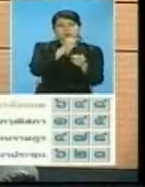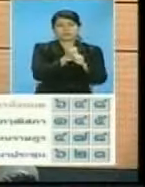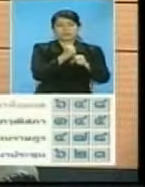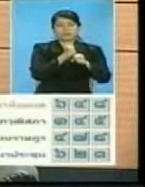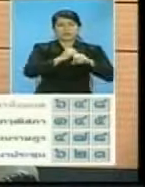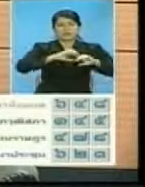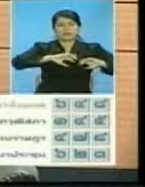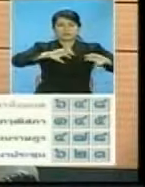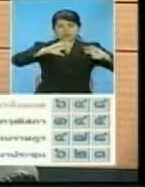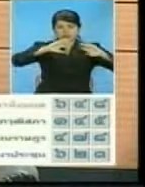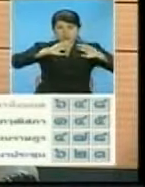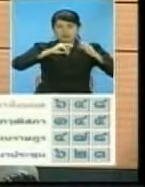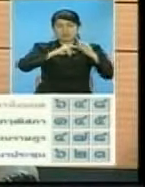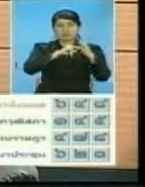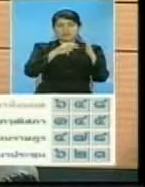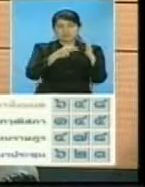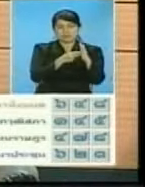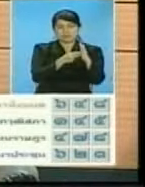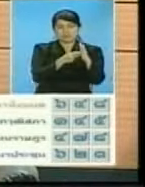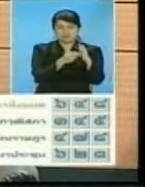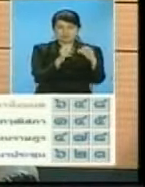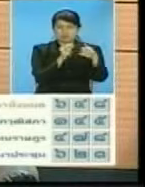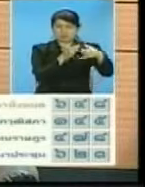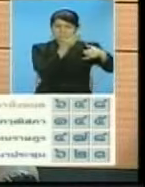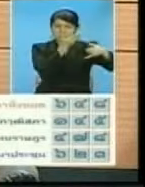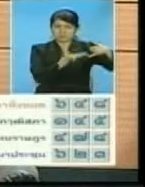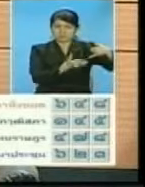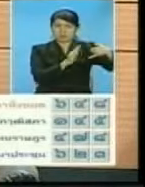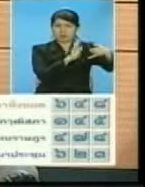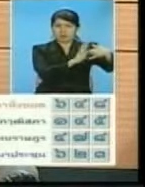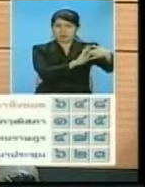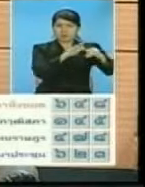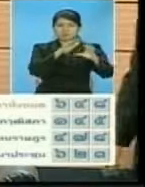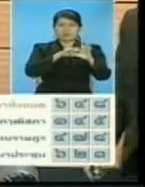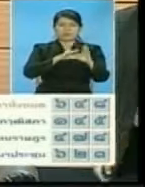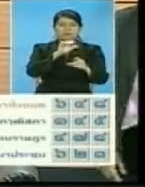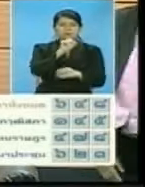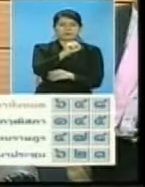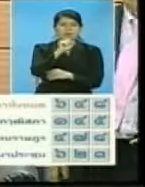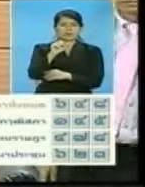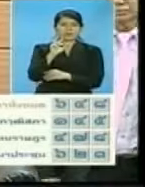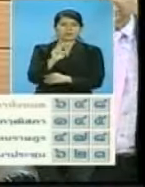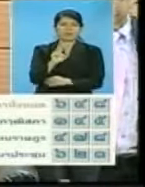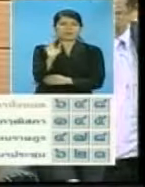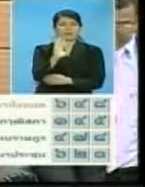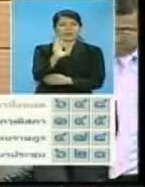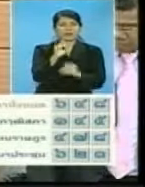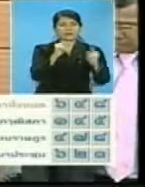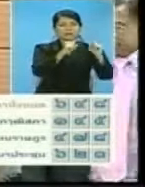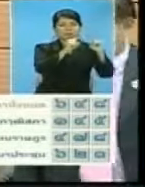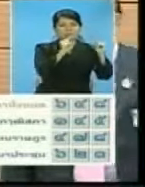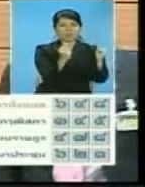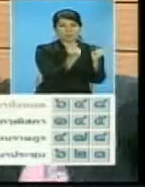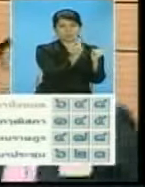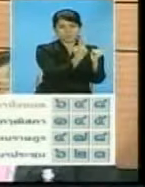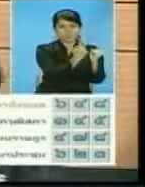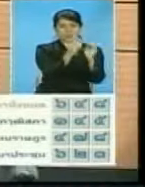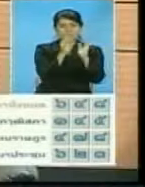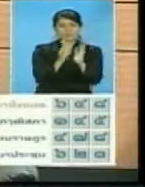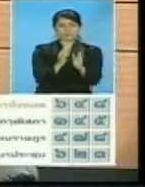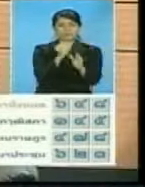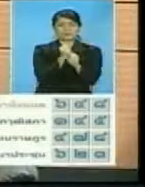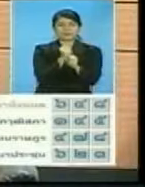ลต้องห้ามตามวงเล็บ1นะครับต่อไปก็เป็นวงเล็บ2ครับเป็นข้าราย